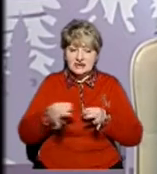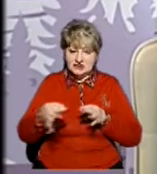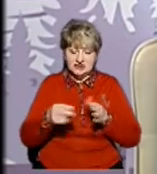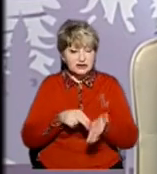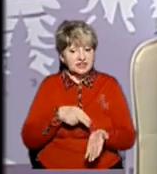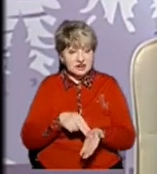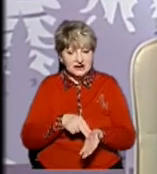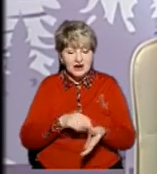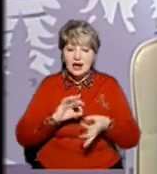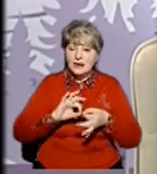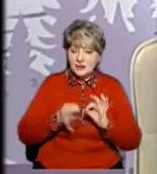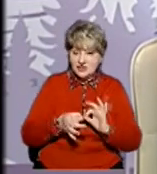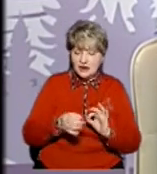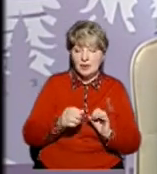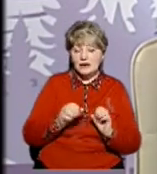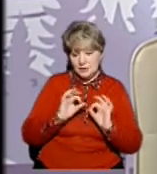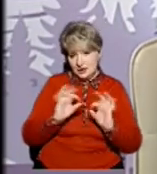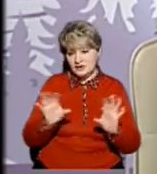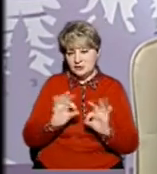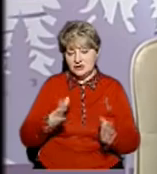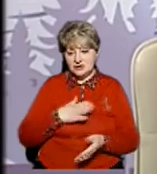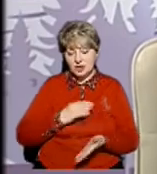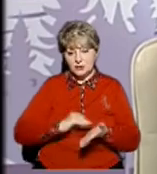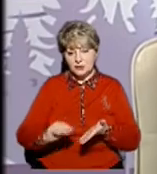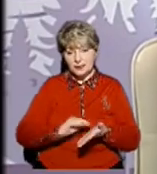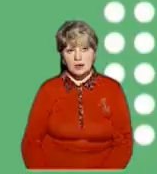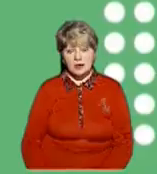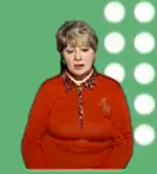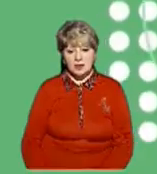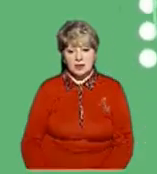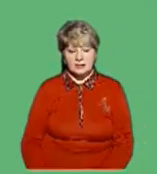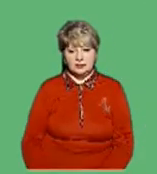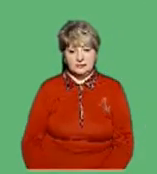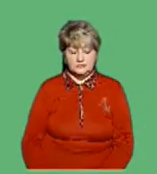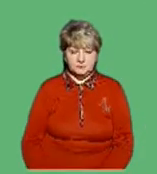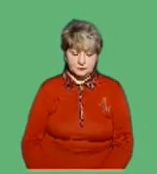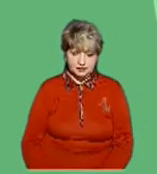Черкащини. Детальніше про це може розказати Ірина Філенко.